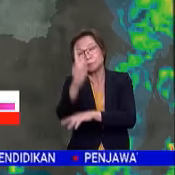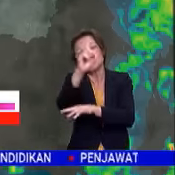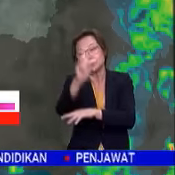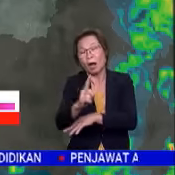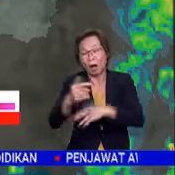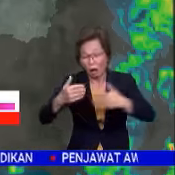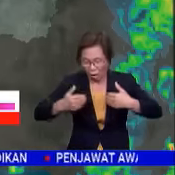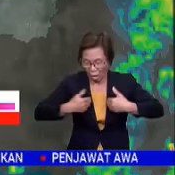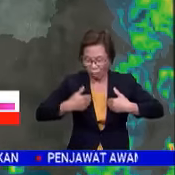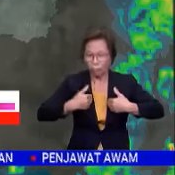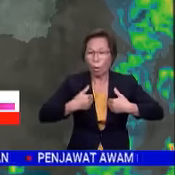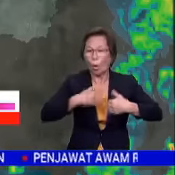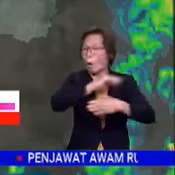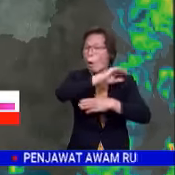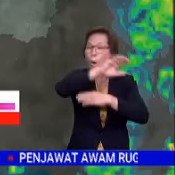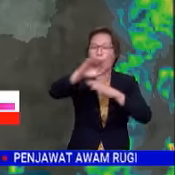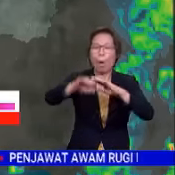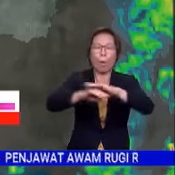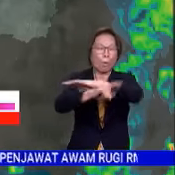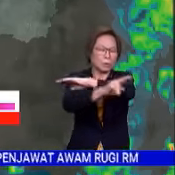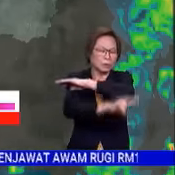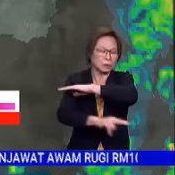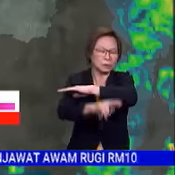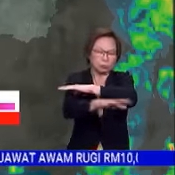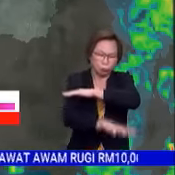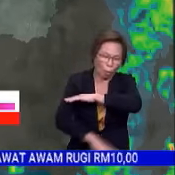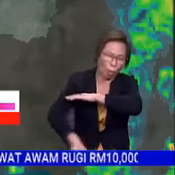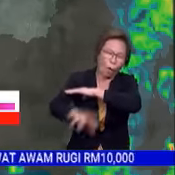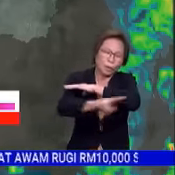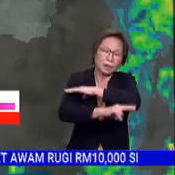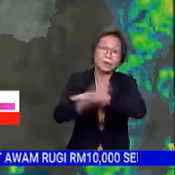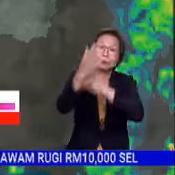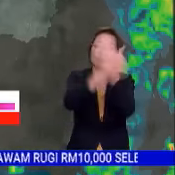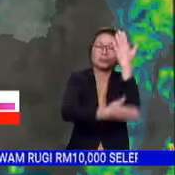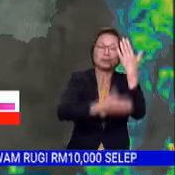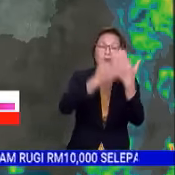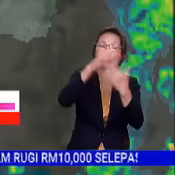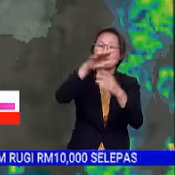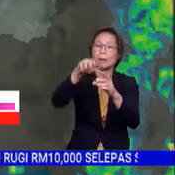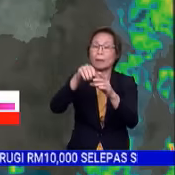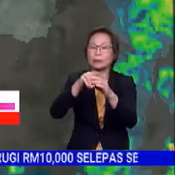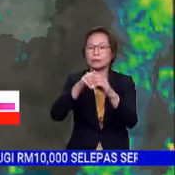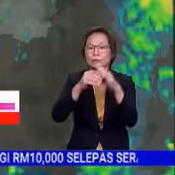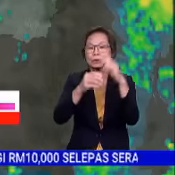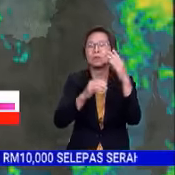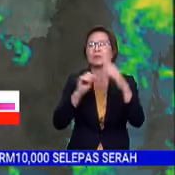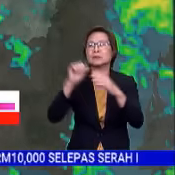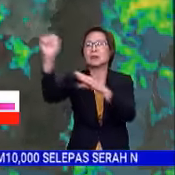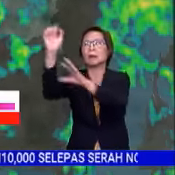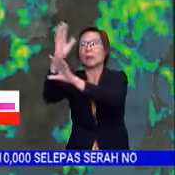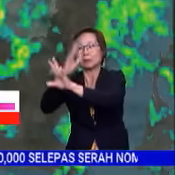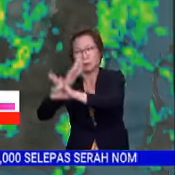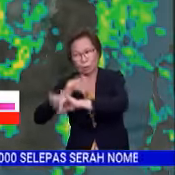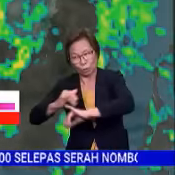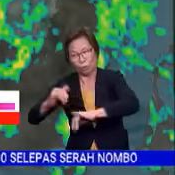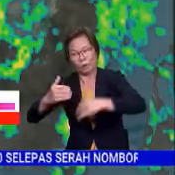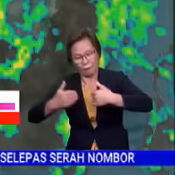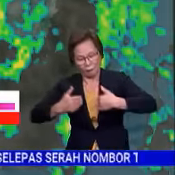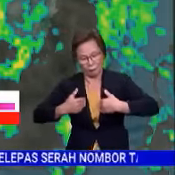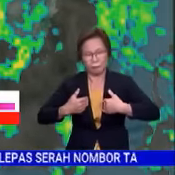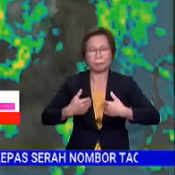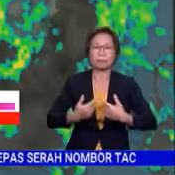dijangka terdapat di hampir kesemua negeri-negeri Semenanjung Malaysia termasuklah di bahagian negeri Sabah dan juga